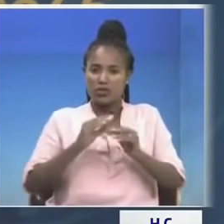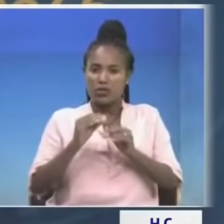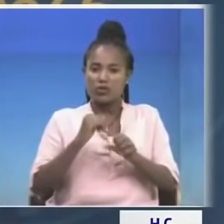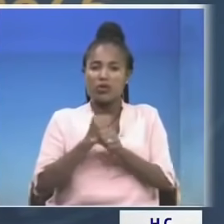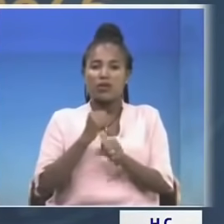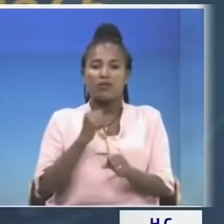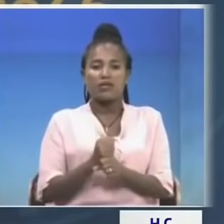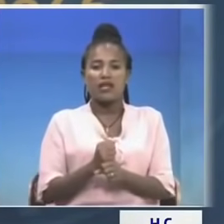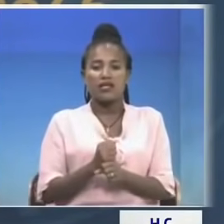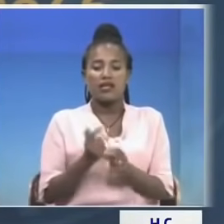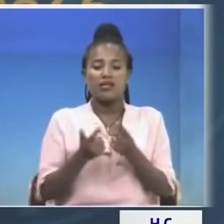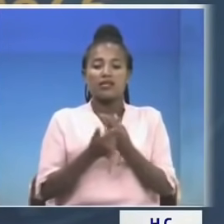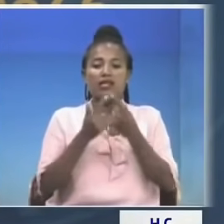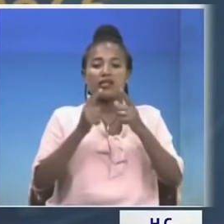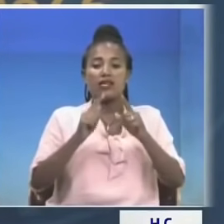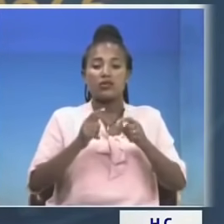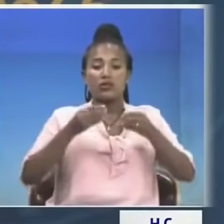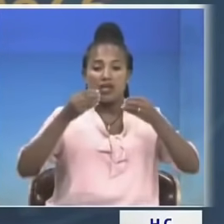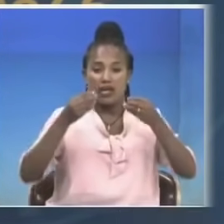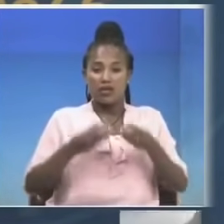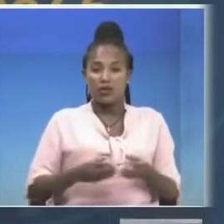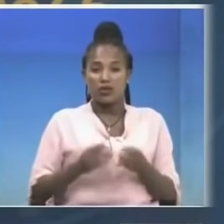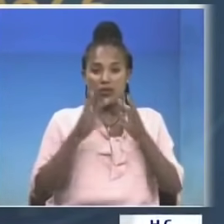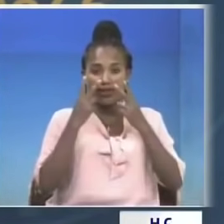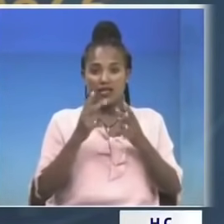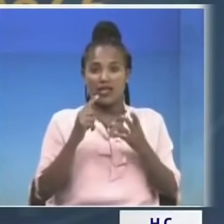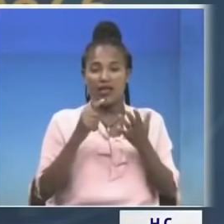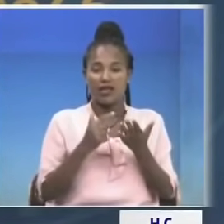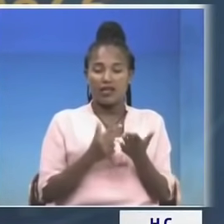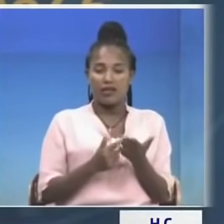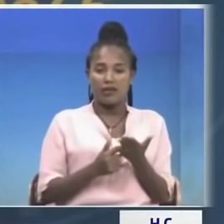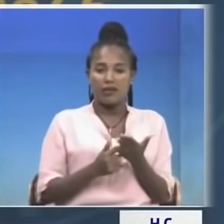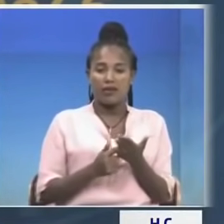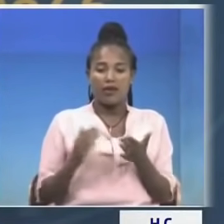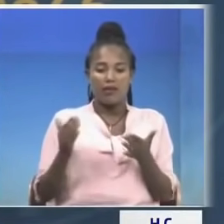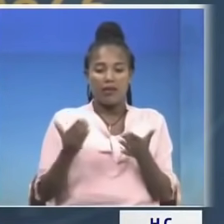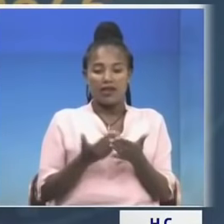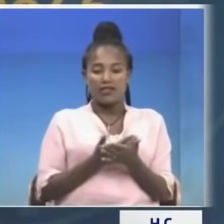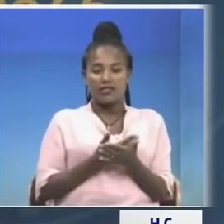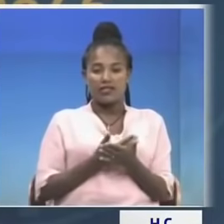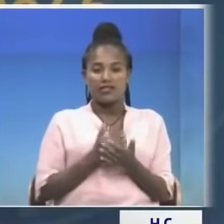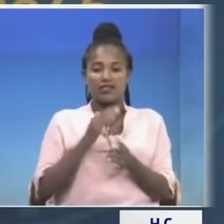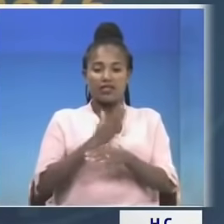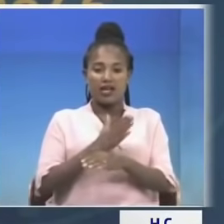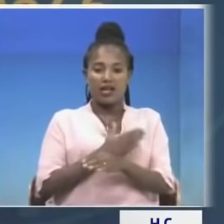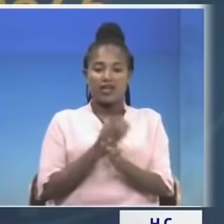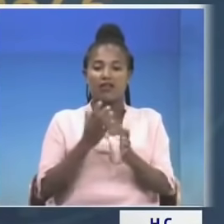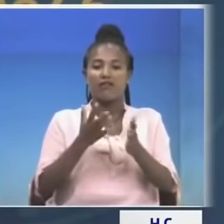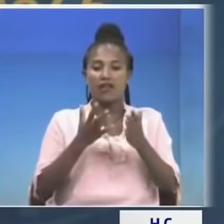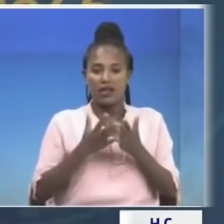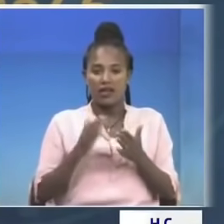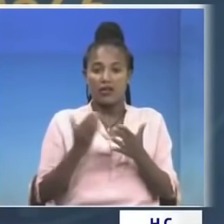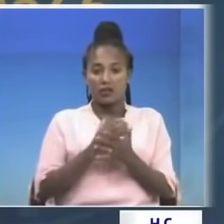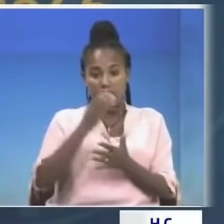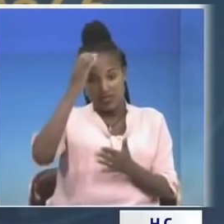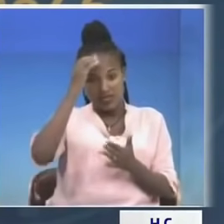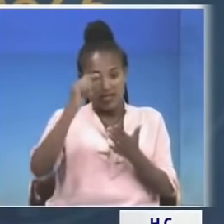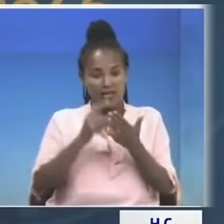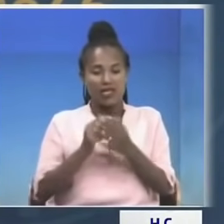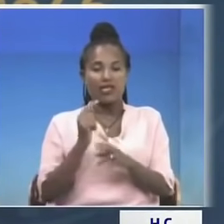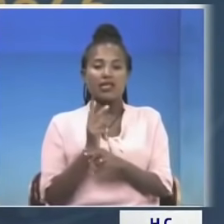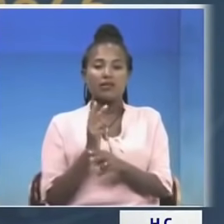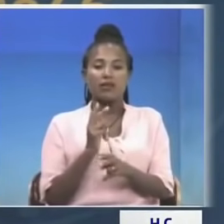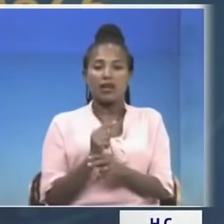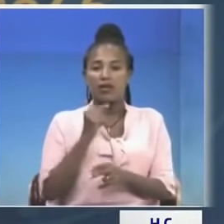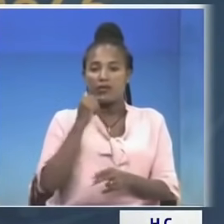የመስራት ነጻነታቸው ተነፍጎ ተመልክተናል። ይህንንም በአዲስ እንዲስተካከል እንፈልጋለን፣ ከአዲሱ መንግስትም ይህን እንጠብቃለን የሚል